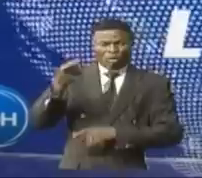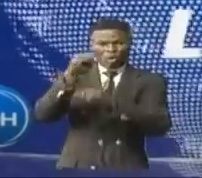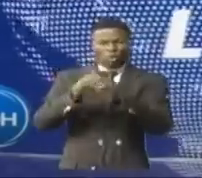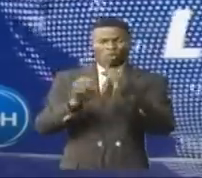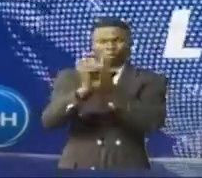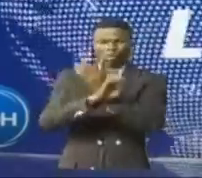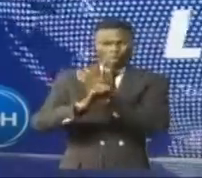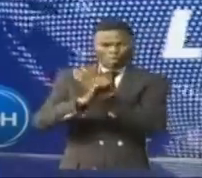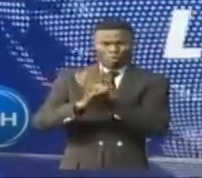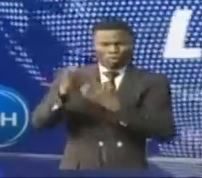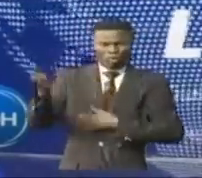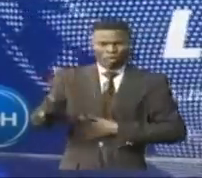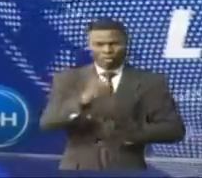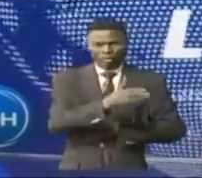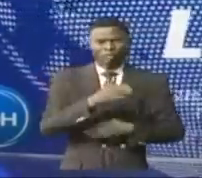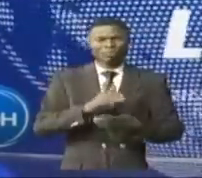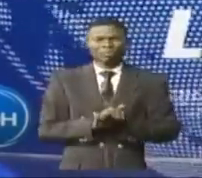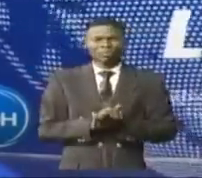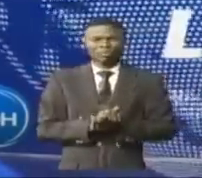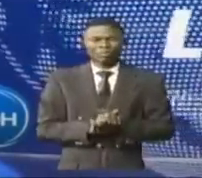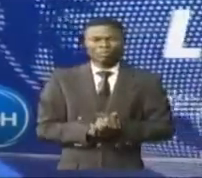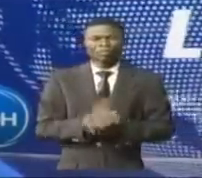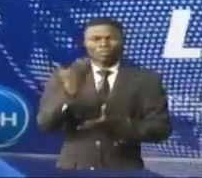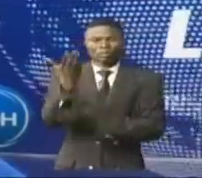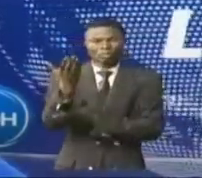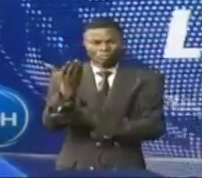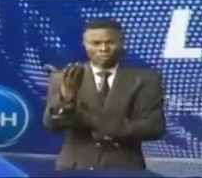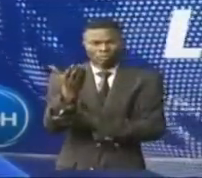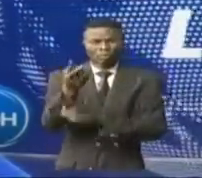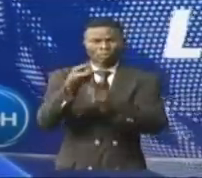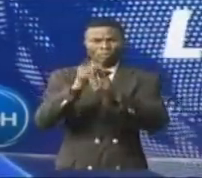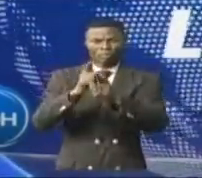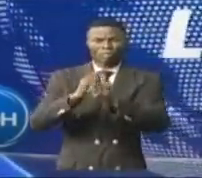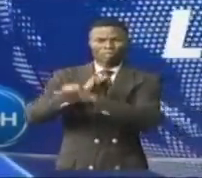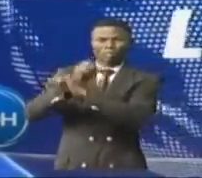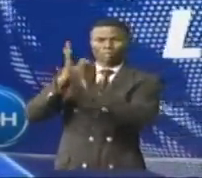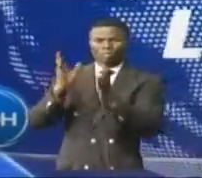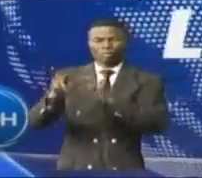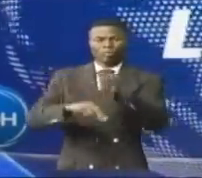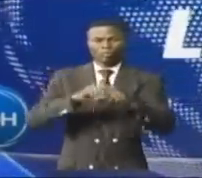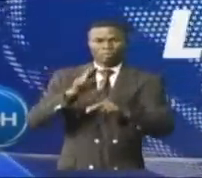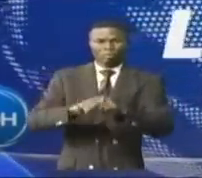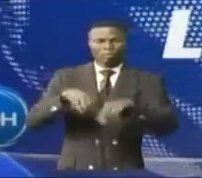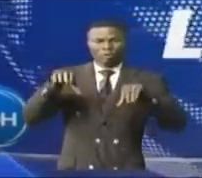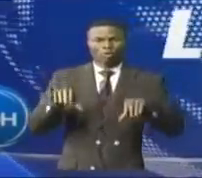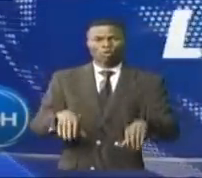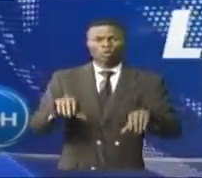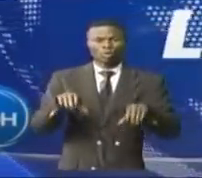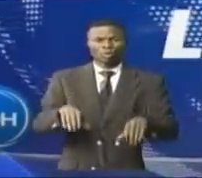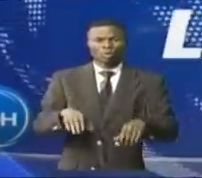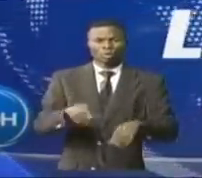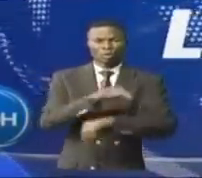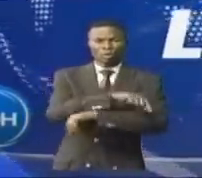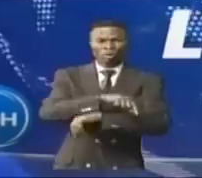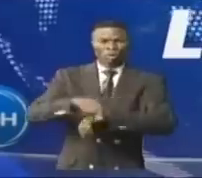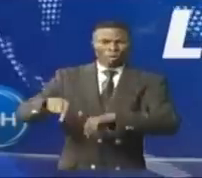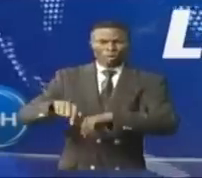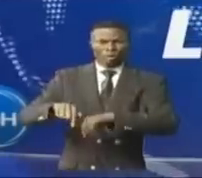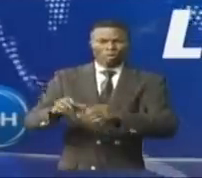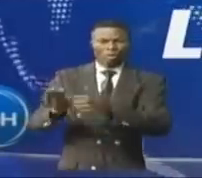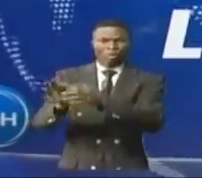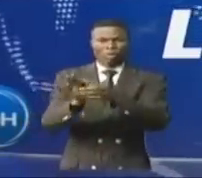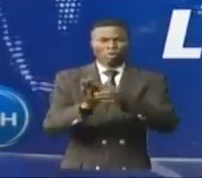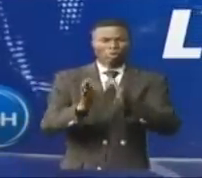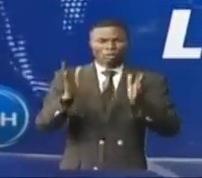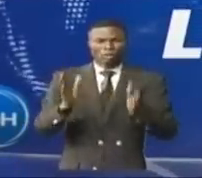d'août. Et puis, cette invitation lancée par l'Intersyndicale nationale du Congo, le bureau de